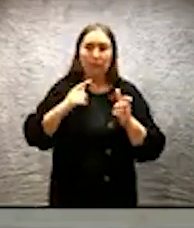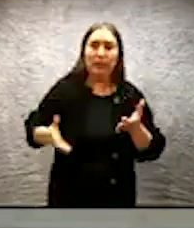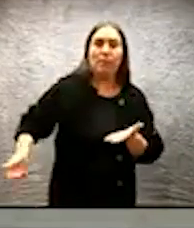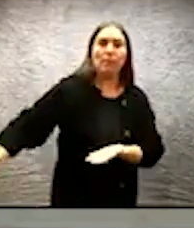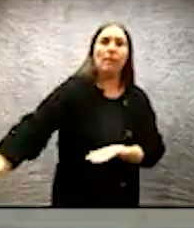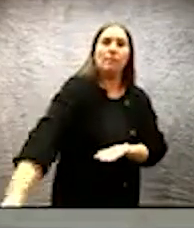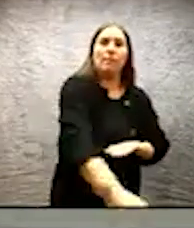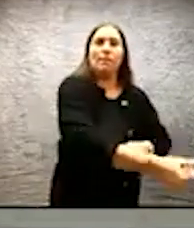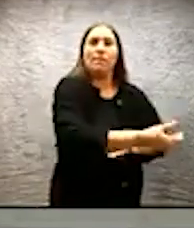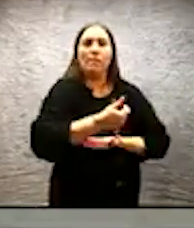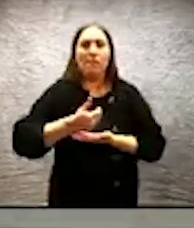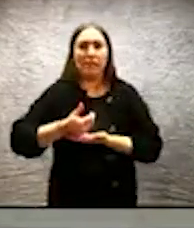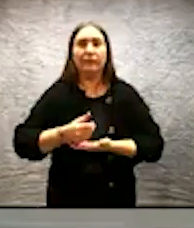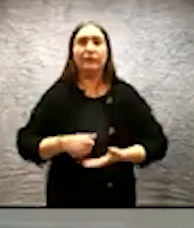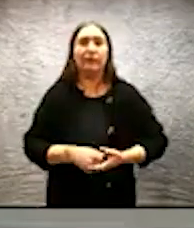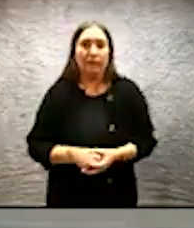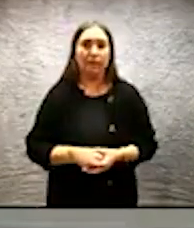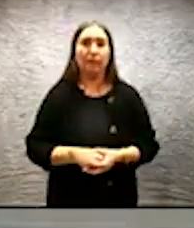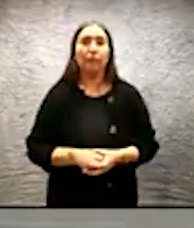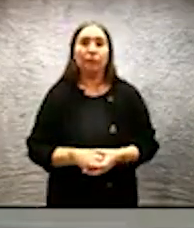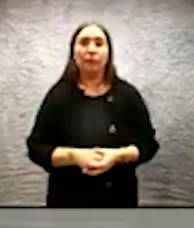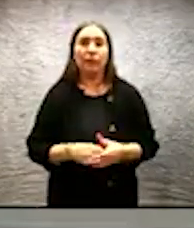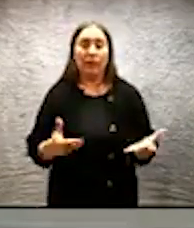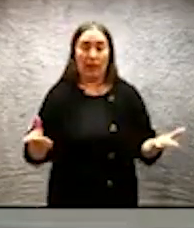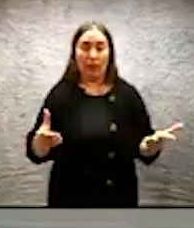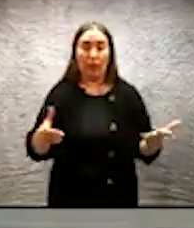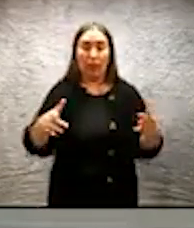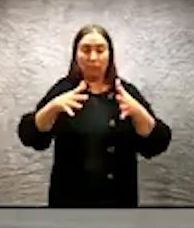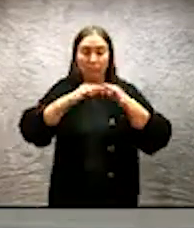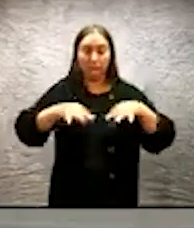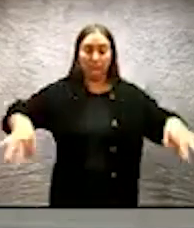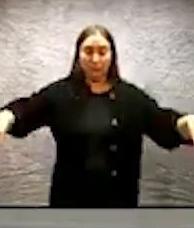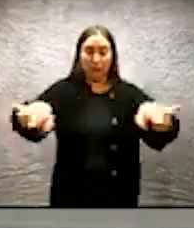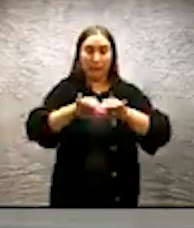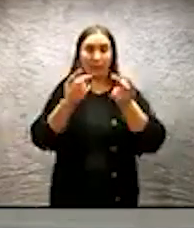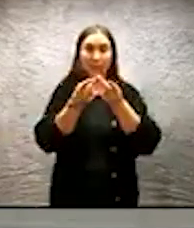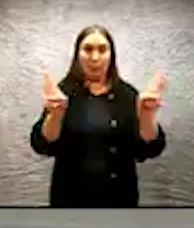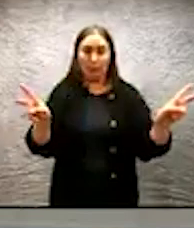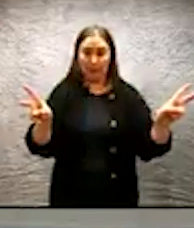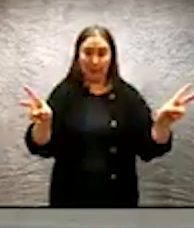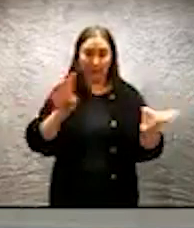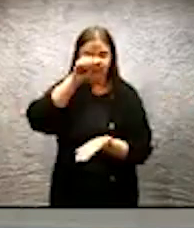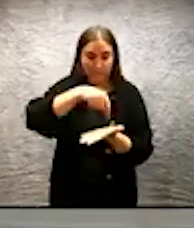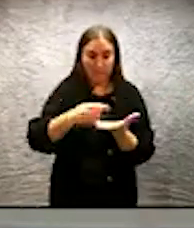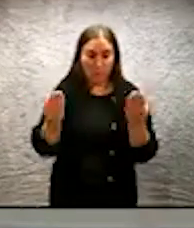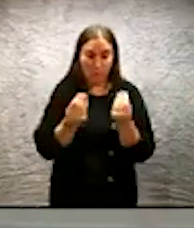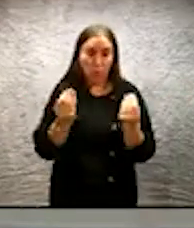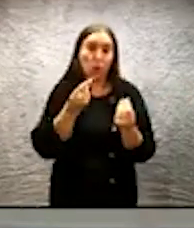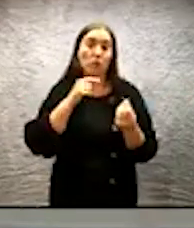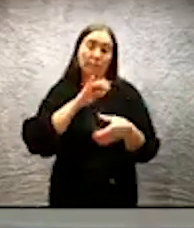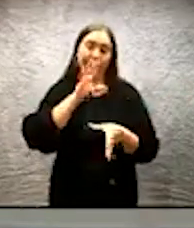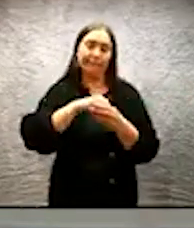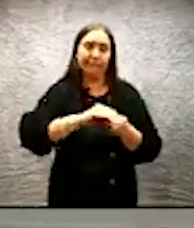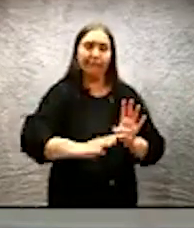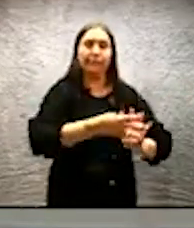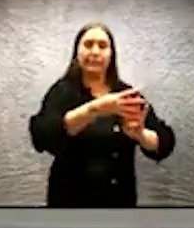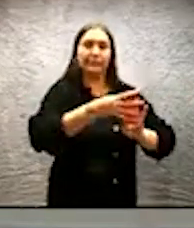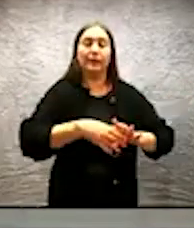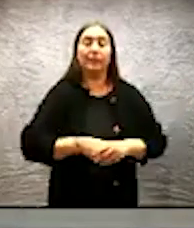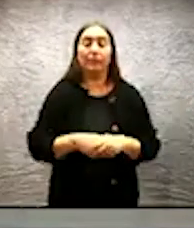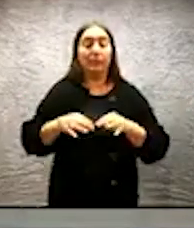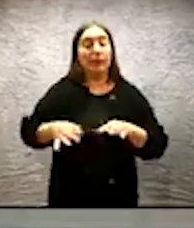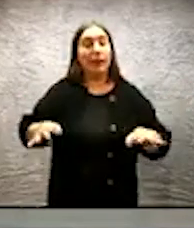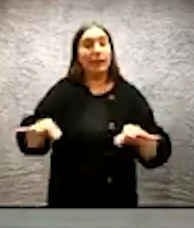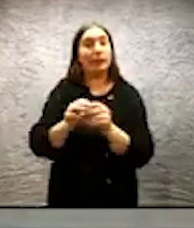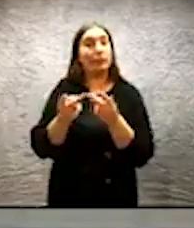collecte. L'intégration dans l'espace public est également un critère. Et d'espace public, il en sera également question avec la